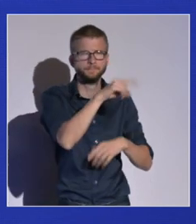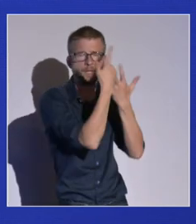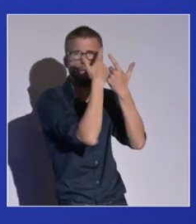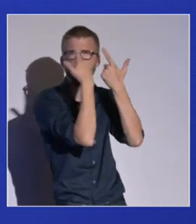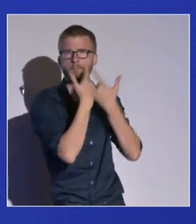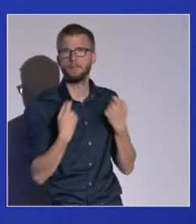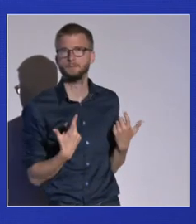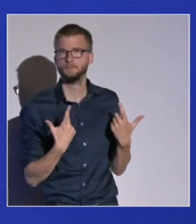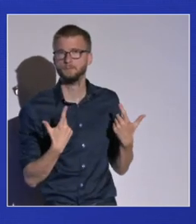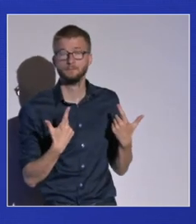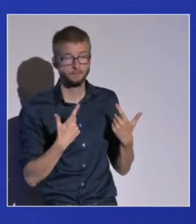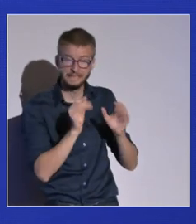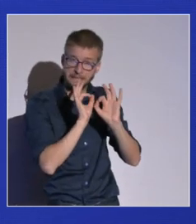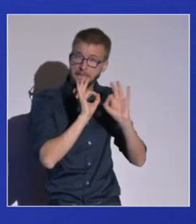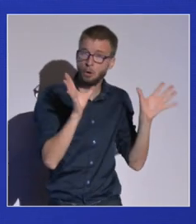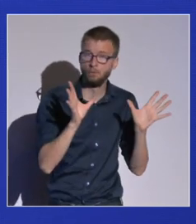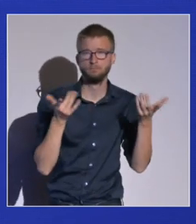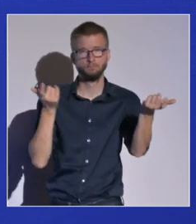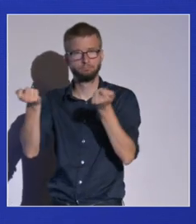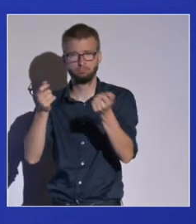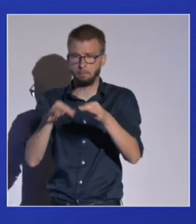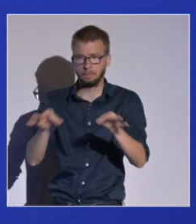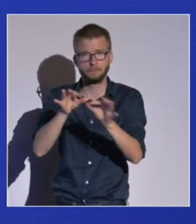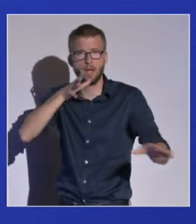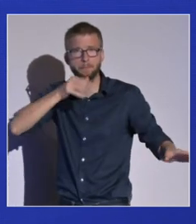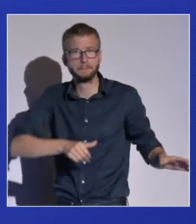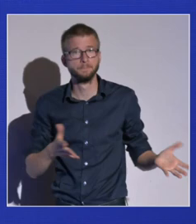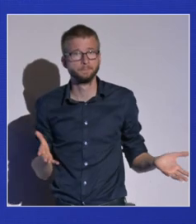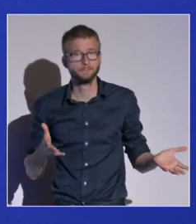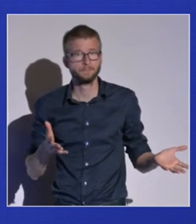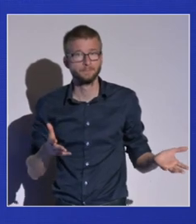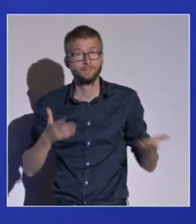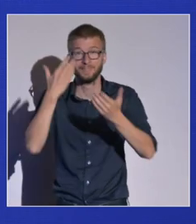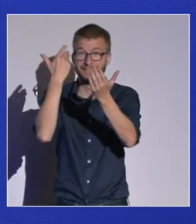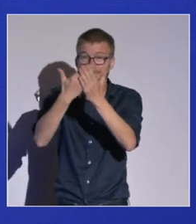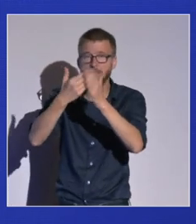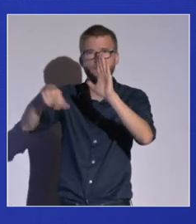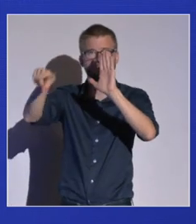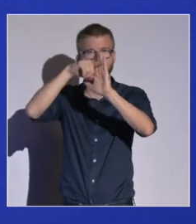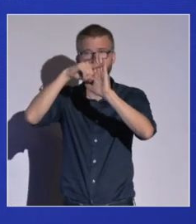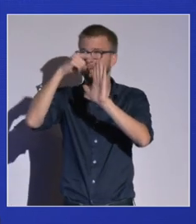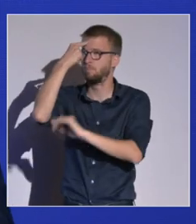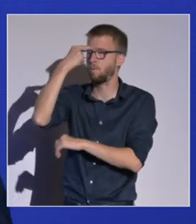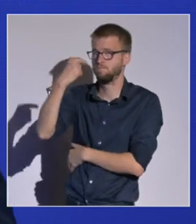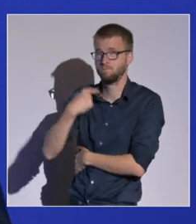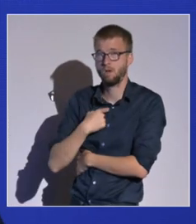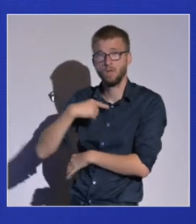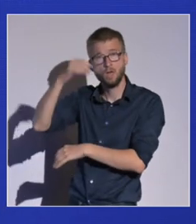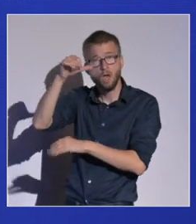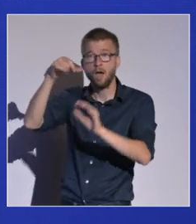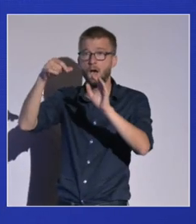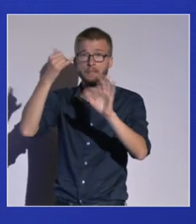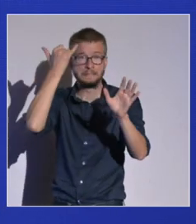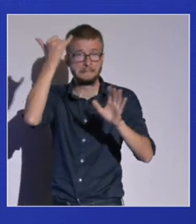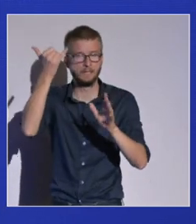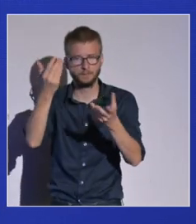l'opinion, vous ne pouvez pas gouverner. Cette idée-là, c'est, à mon sens, la seule idée de